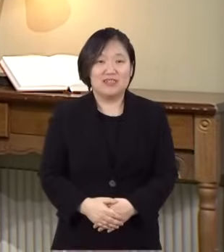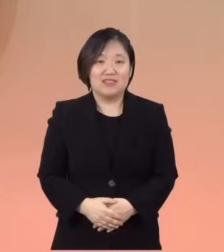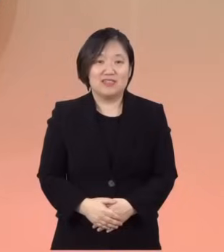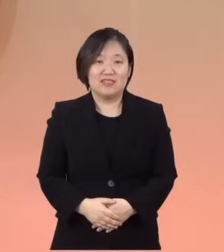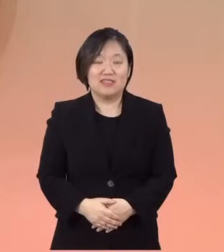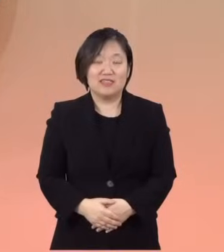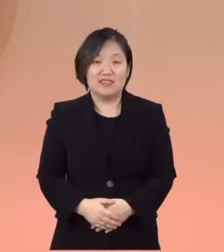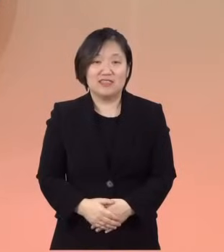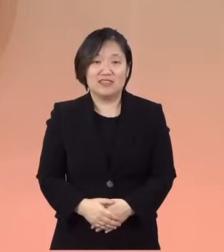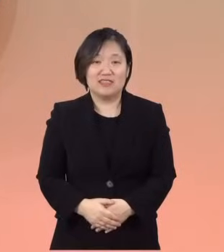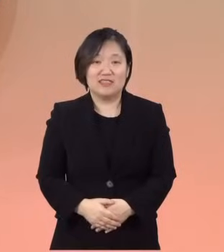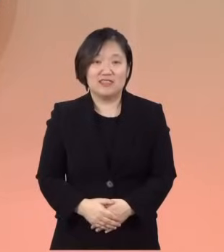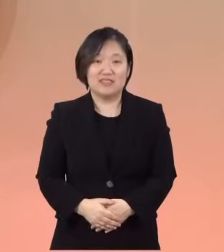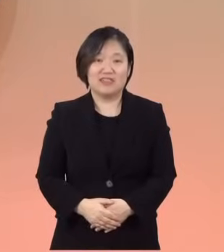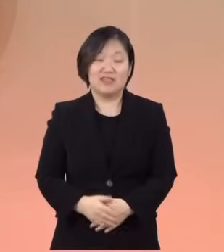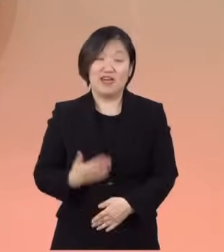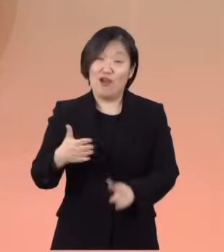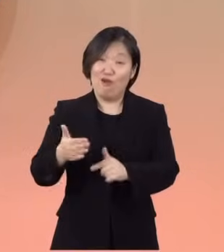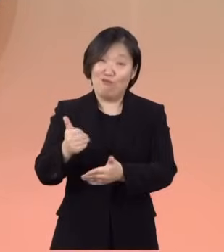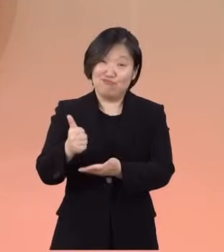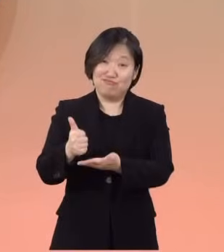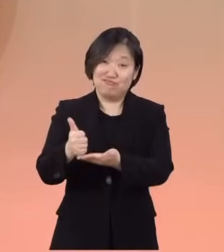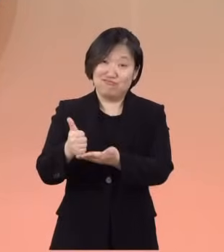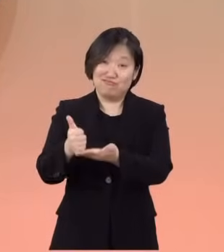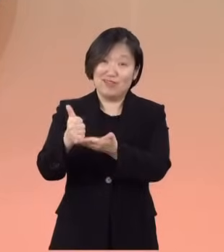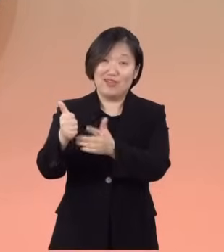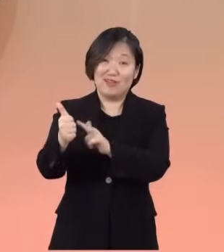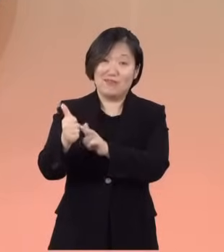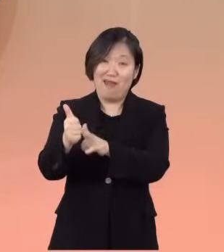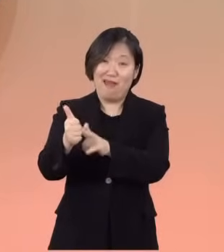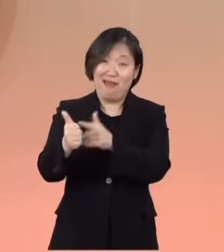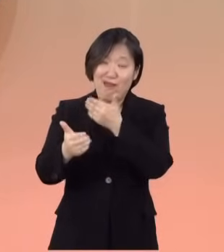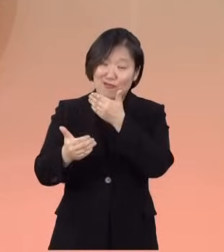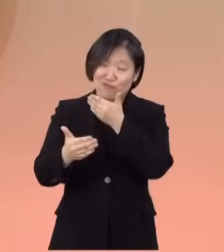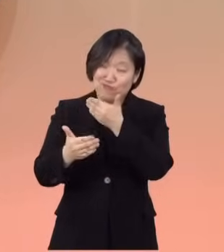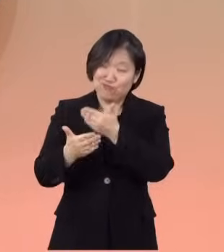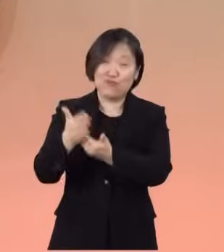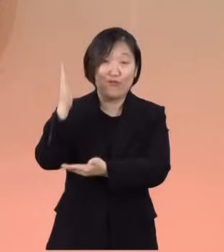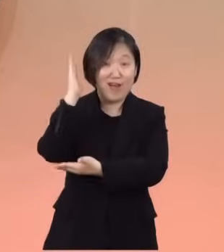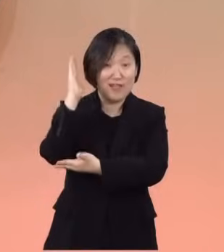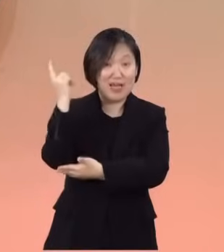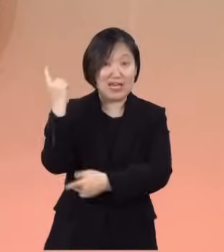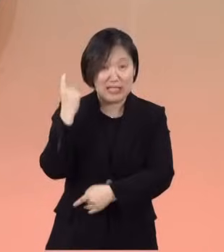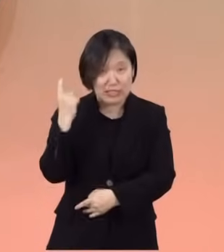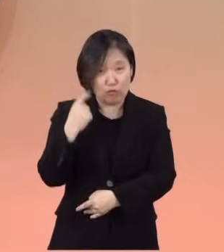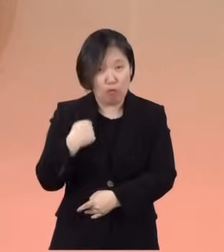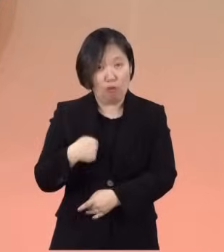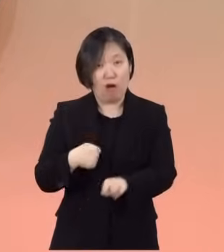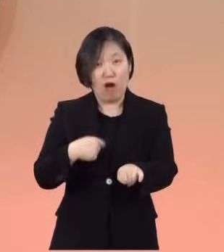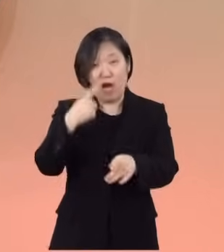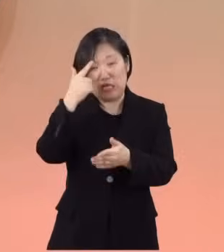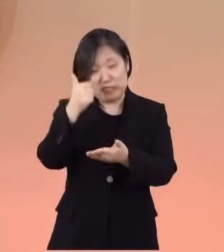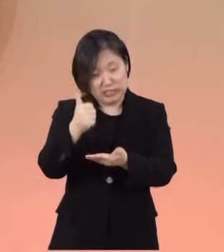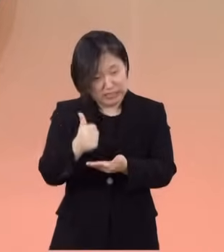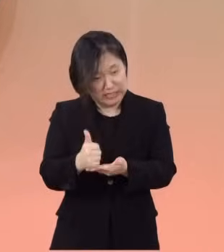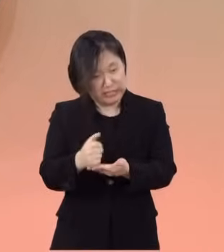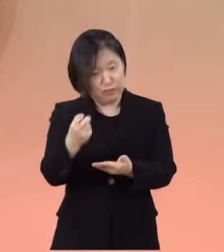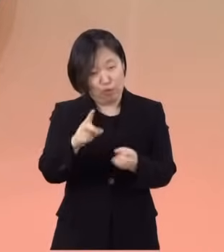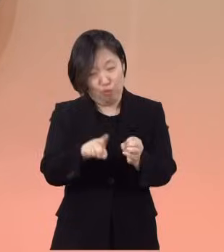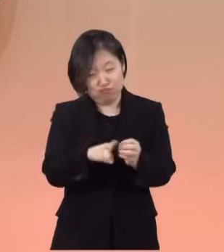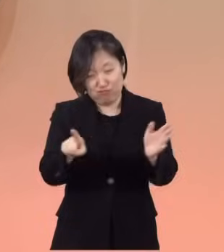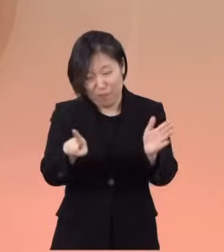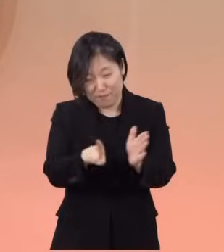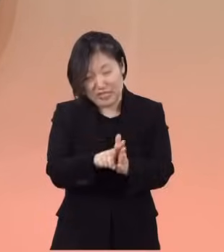하셨습니다 부처님의 이와 같은 수기의 말씀을 듣고 그 자리에 있는